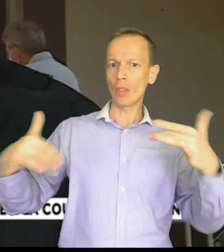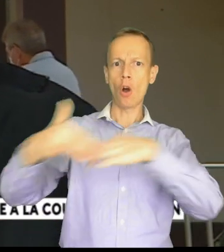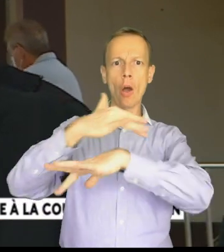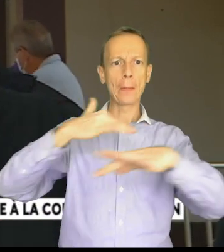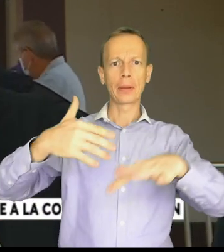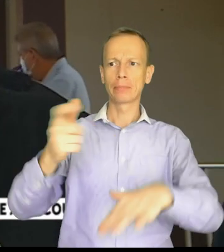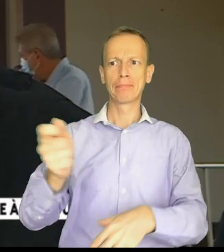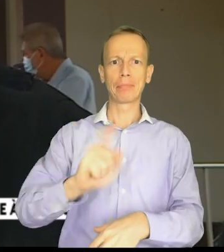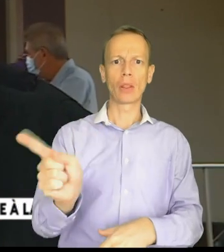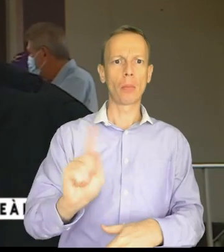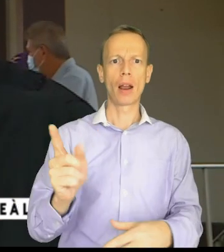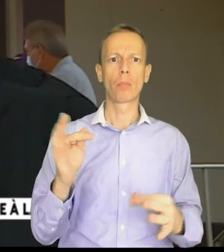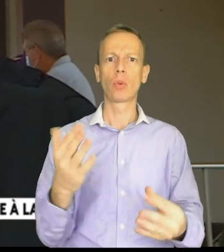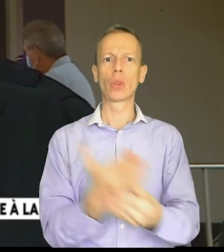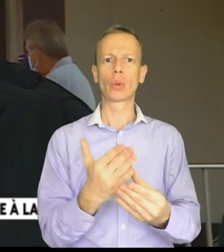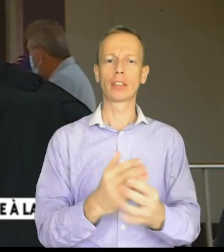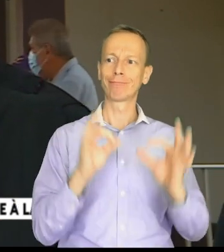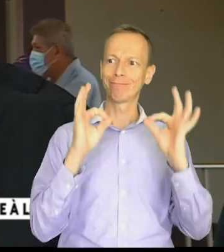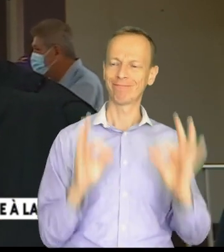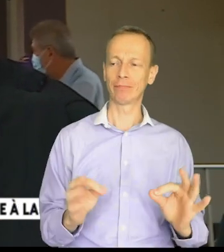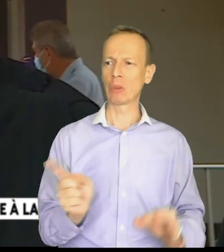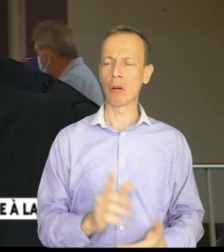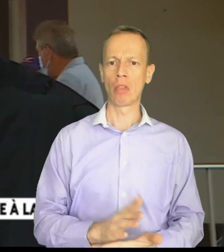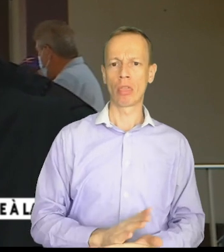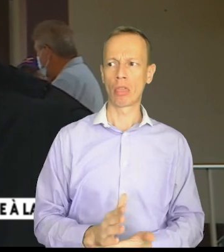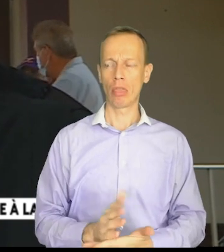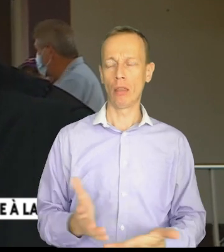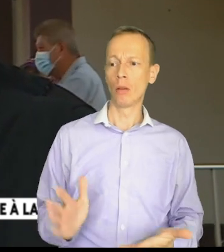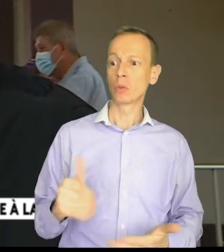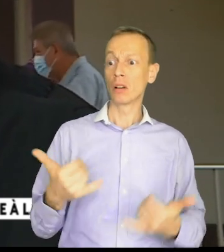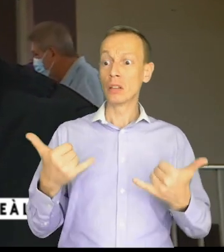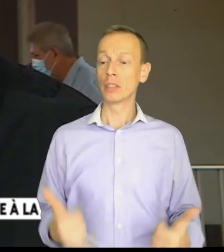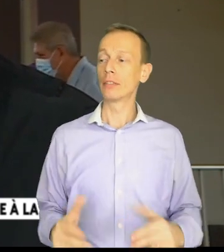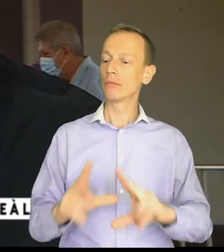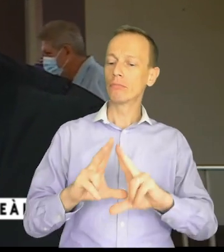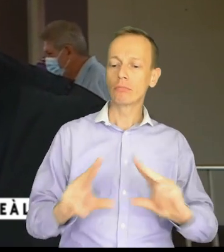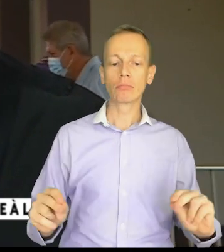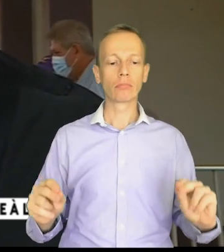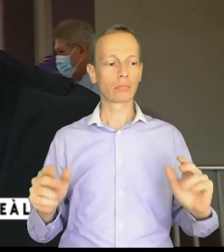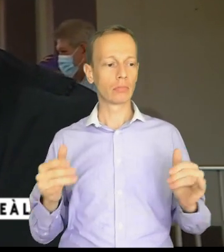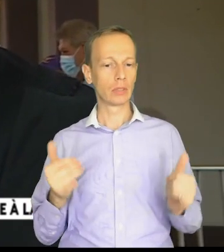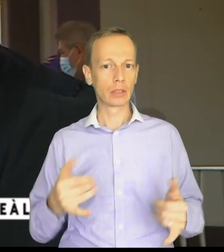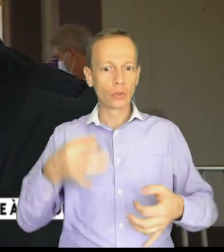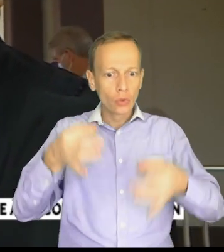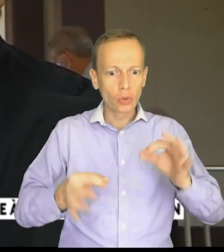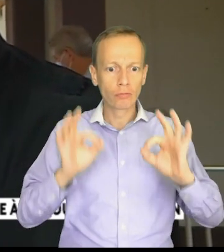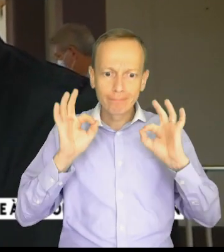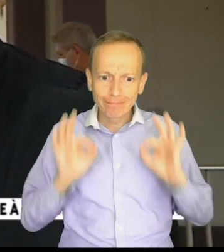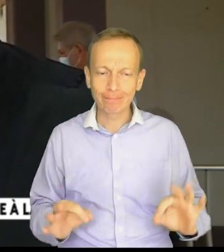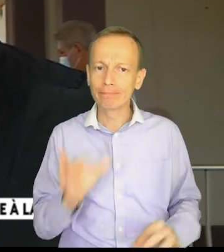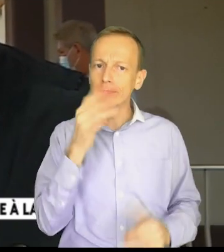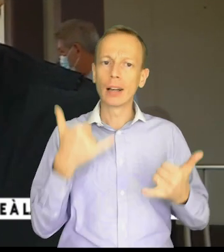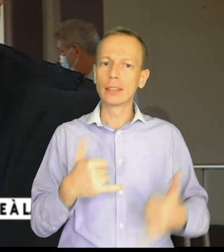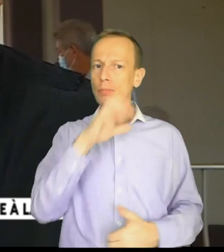délétère autour de ce dossier et que ce dossier ne saurait être jugé sereinement en Polynésie française, compte tenu